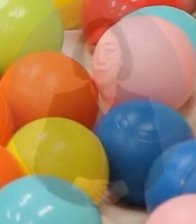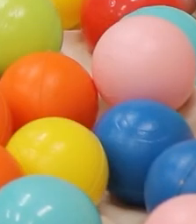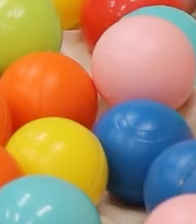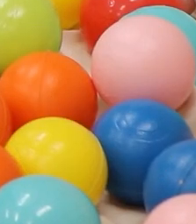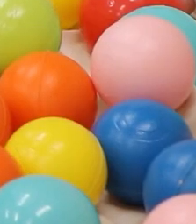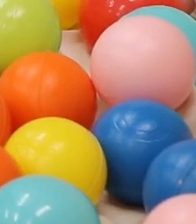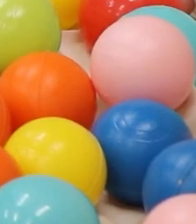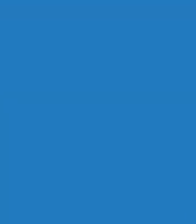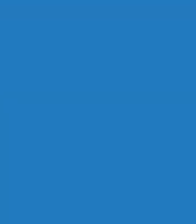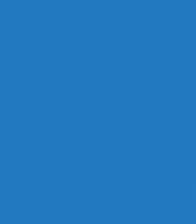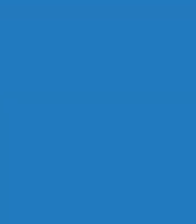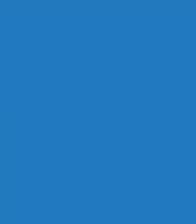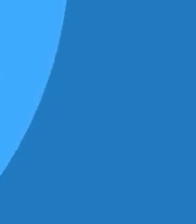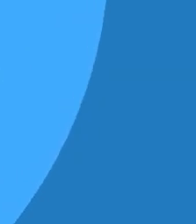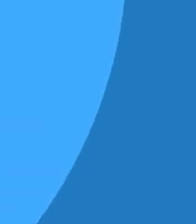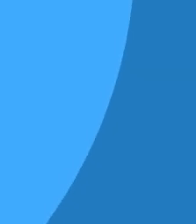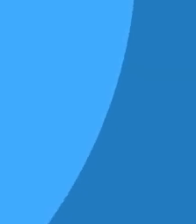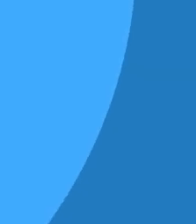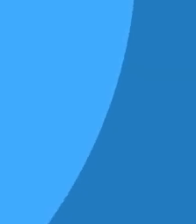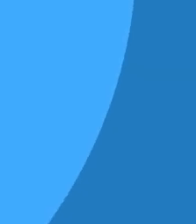김재상입니다.